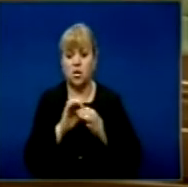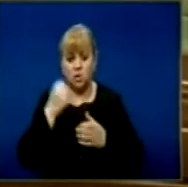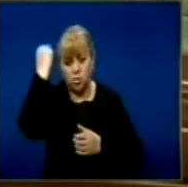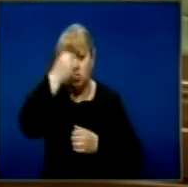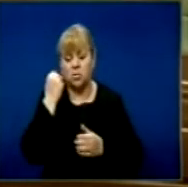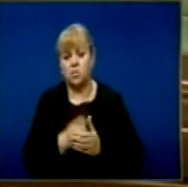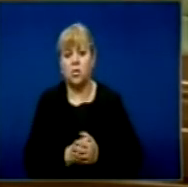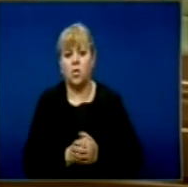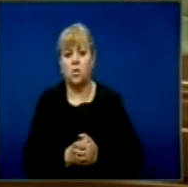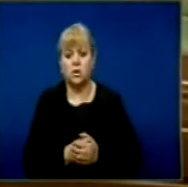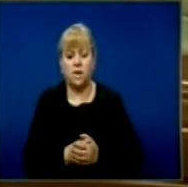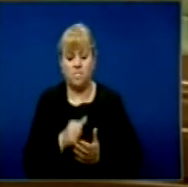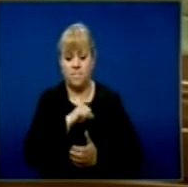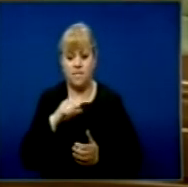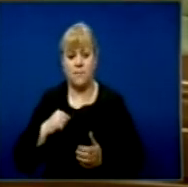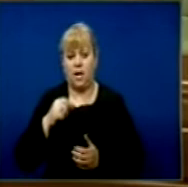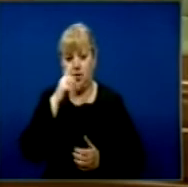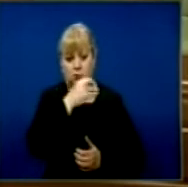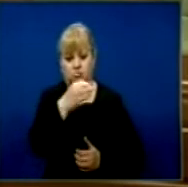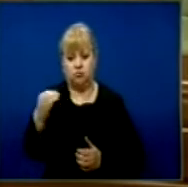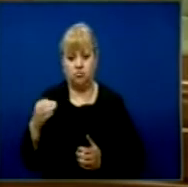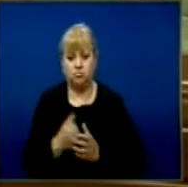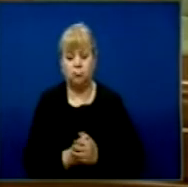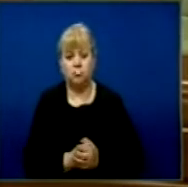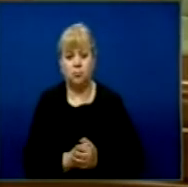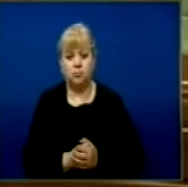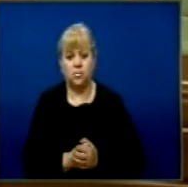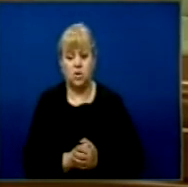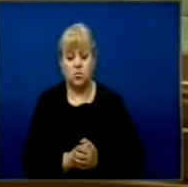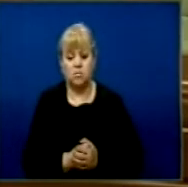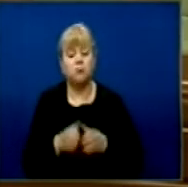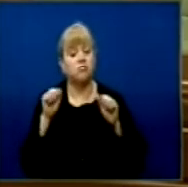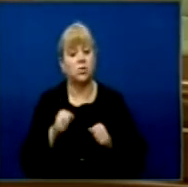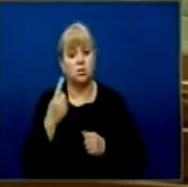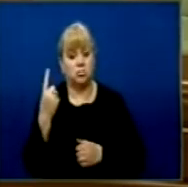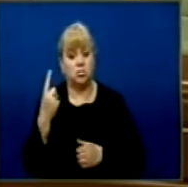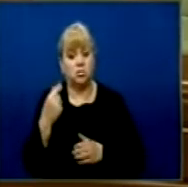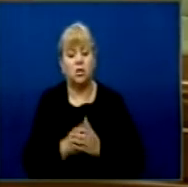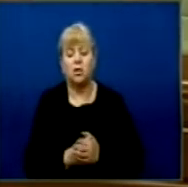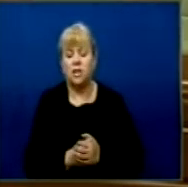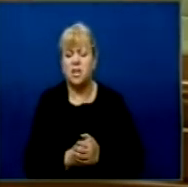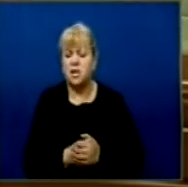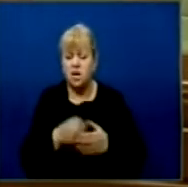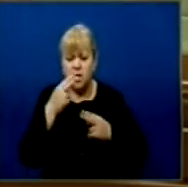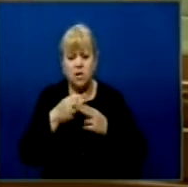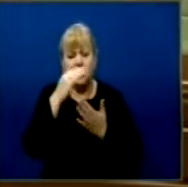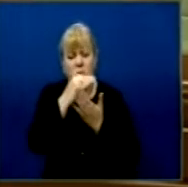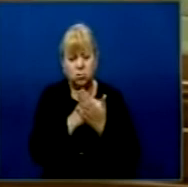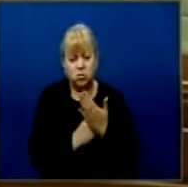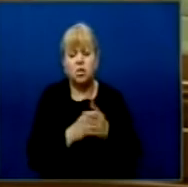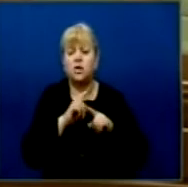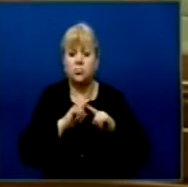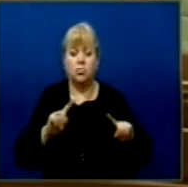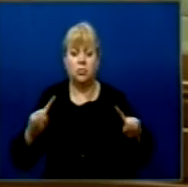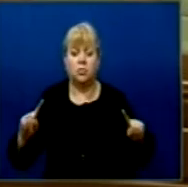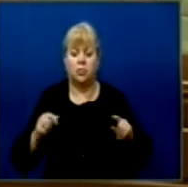ose centralizmi i ekstremit të majtë, po ka për brenda atyre një visër e gjërë e modelesh të